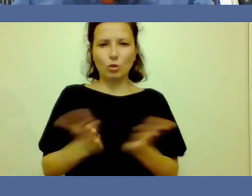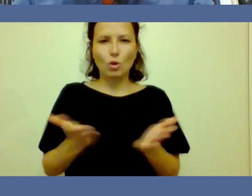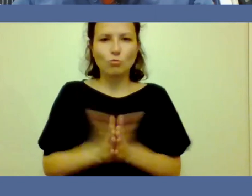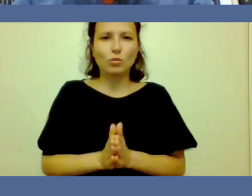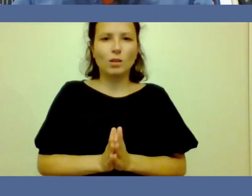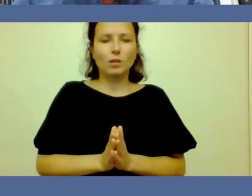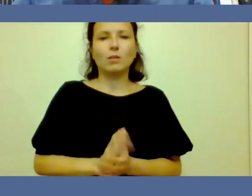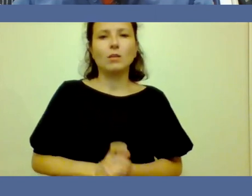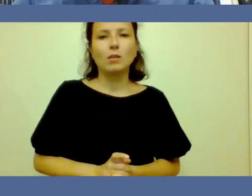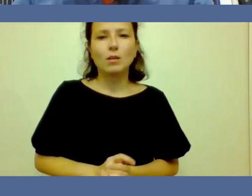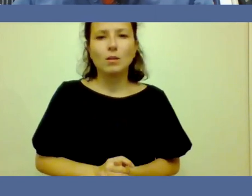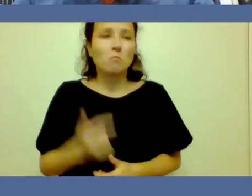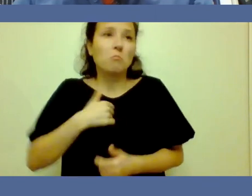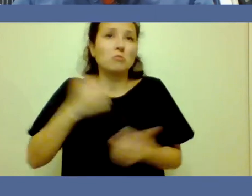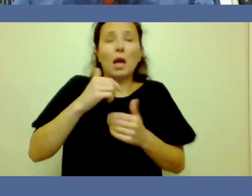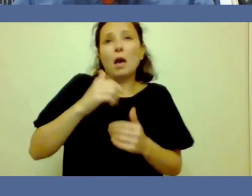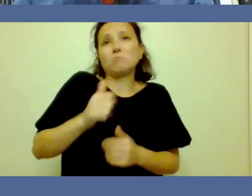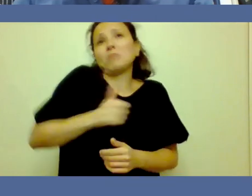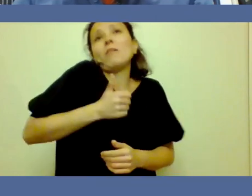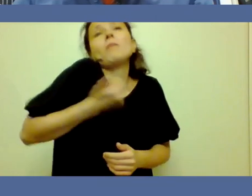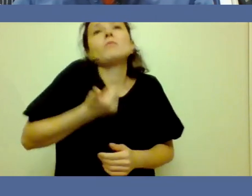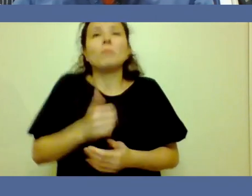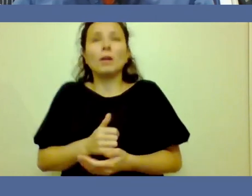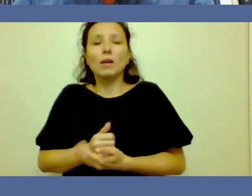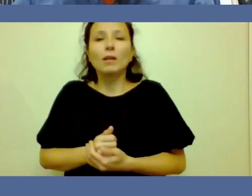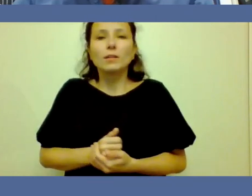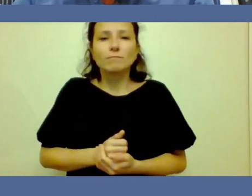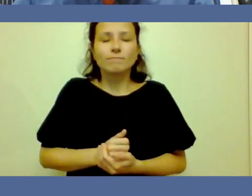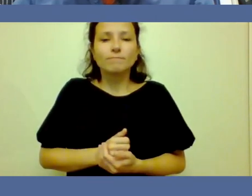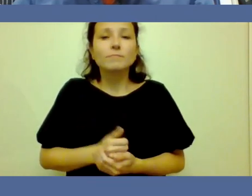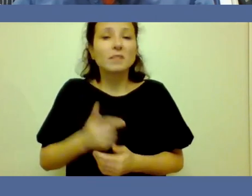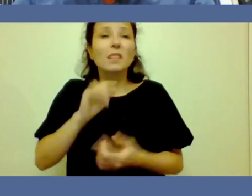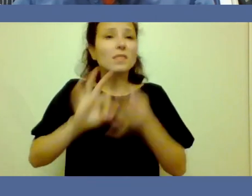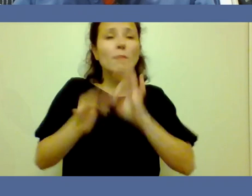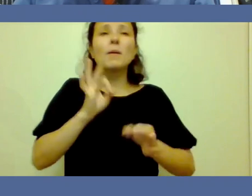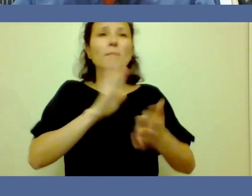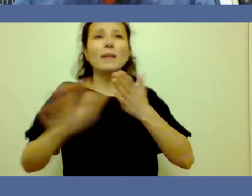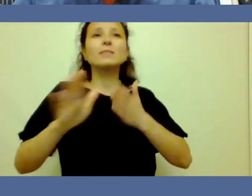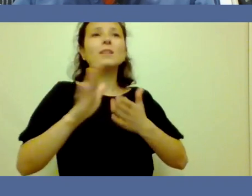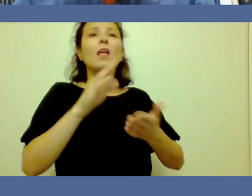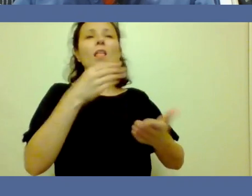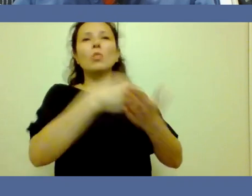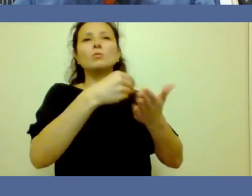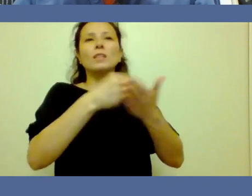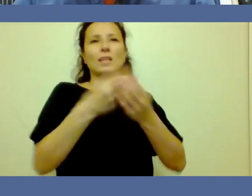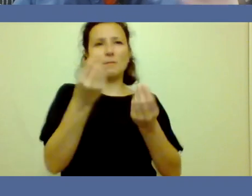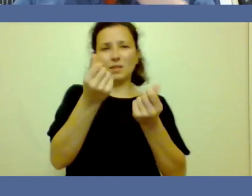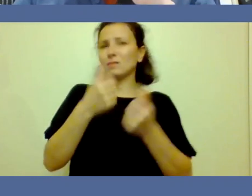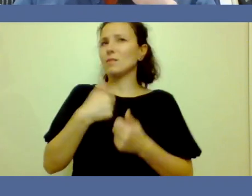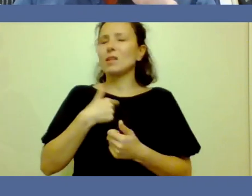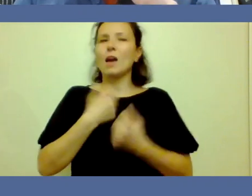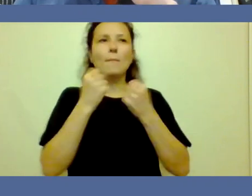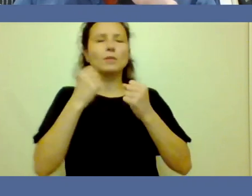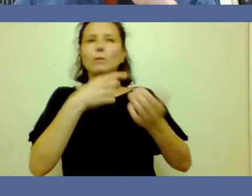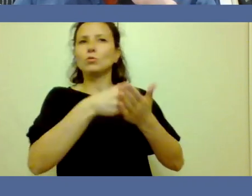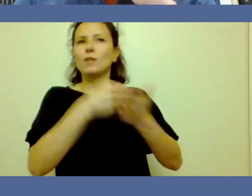wiem, rarogiem, bałwochwalcą, jakimś bufonem, burakiem i tak dalej, gdybym jakby nie doceniała pieniędzy. Dlatego też bardzo cenię pieniądze,